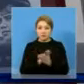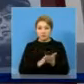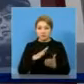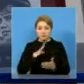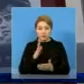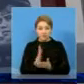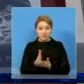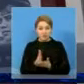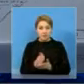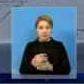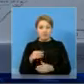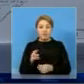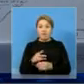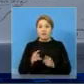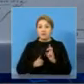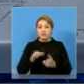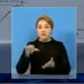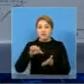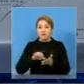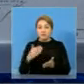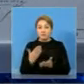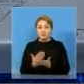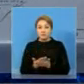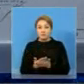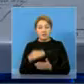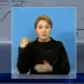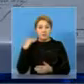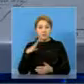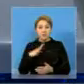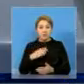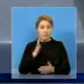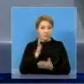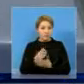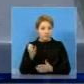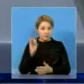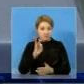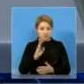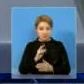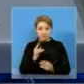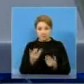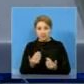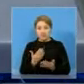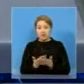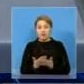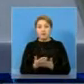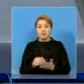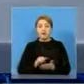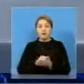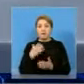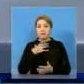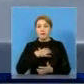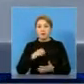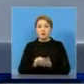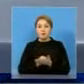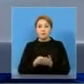етті. Марс операциясына қатысқан әскери бөлім қатарында ақтөбеліктердің де болған тарихи деректер растайды. Маңызды құжатты құрастыруға